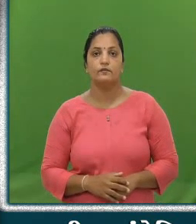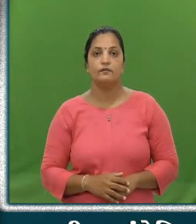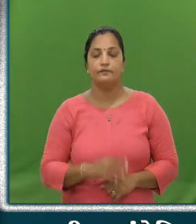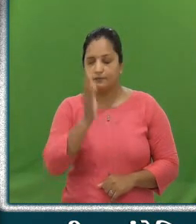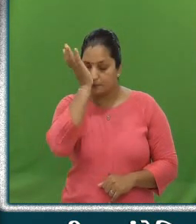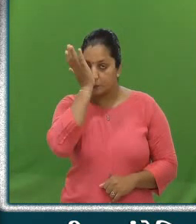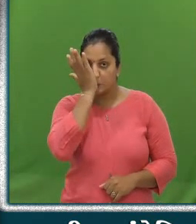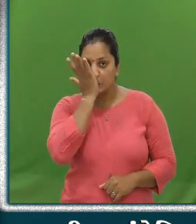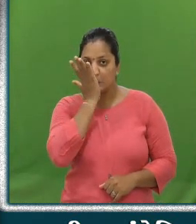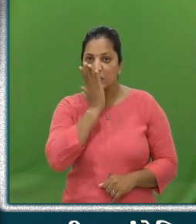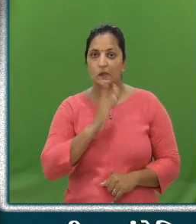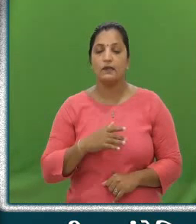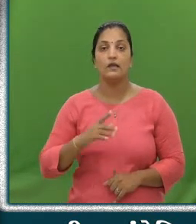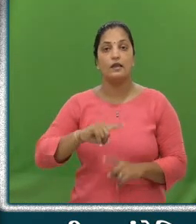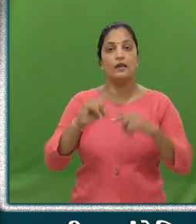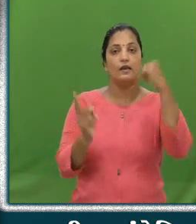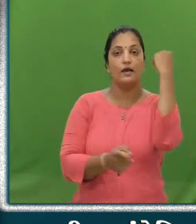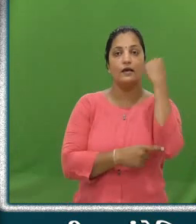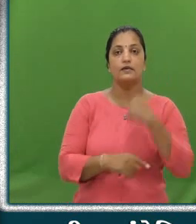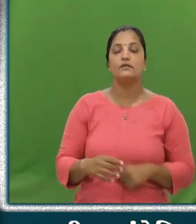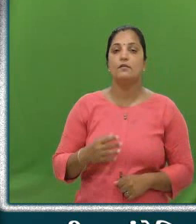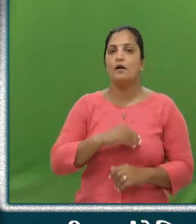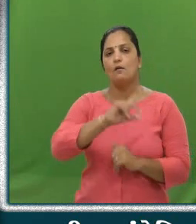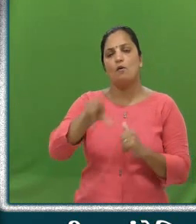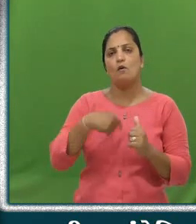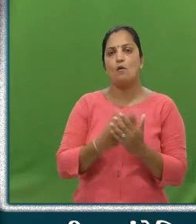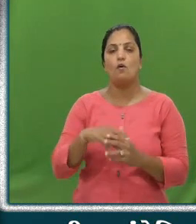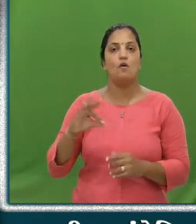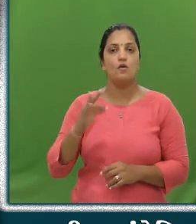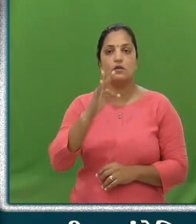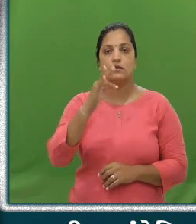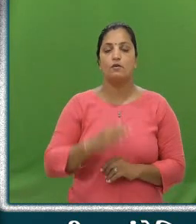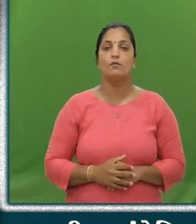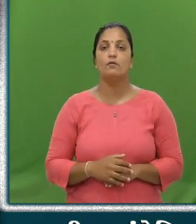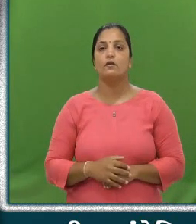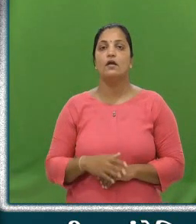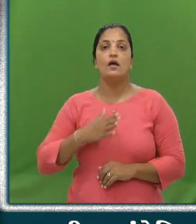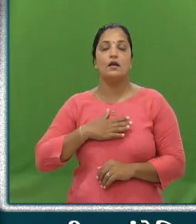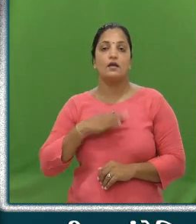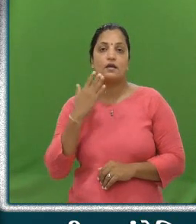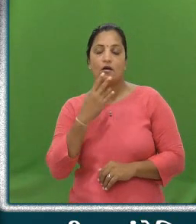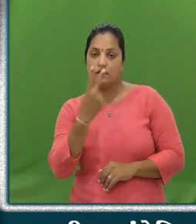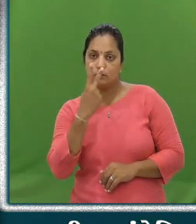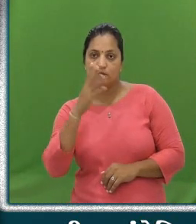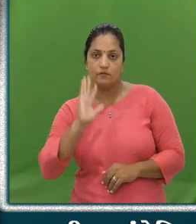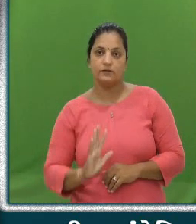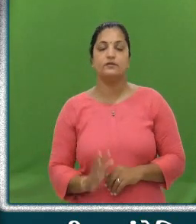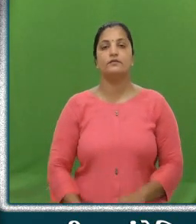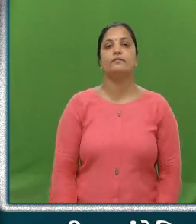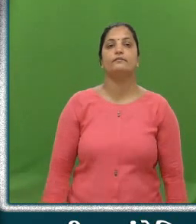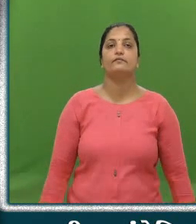પ્રોસેસ થાય હજુ ઘટે છે અને છેલ્લે શું થાય છે કે બધા જ ભમરા જે છે એ લીલા રંગના જોવા